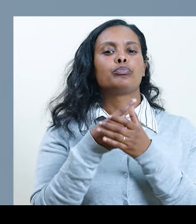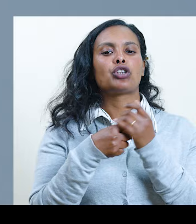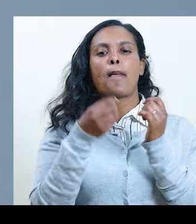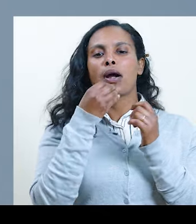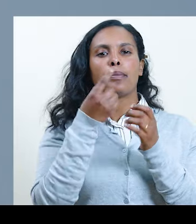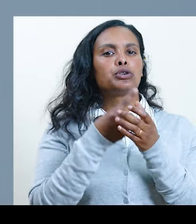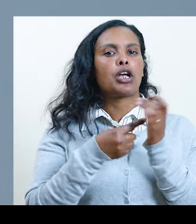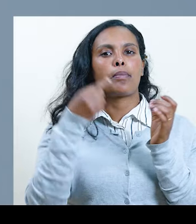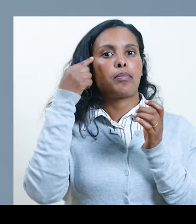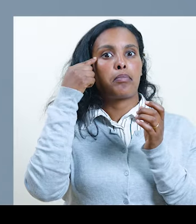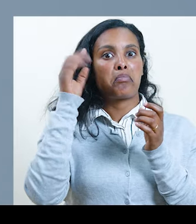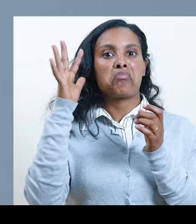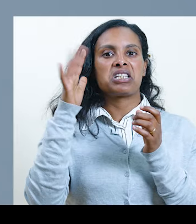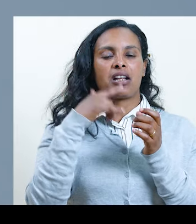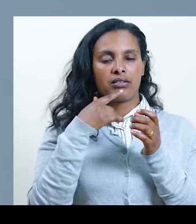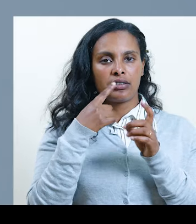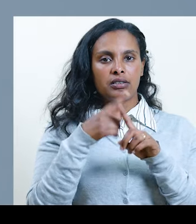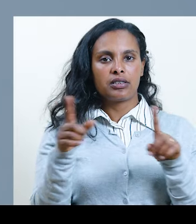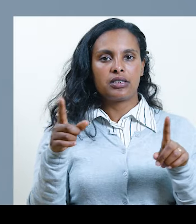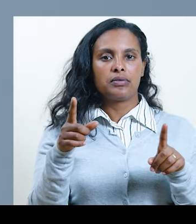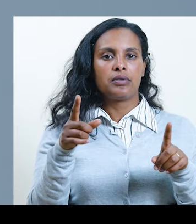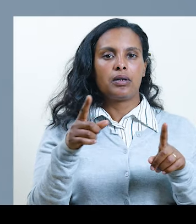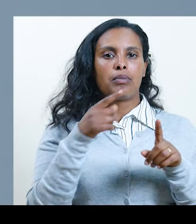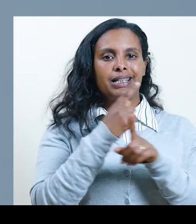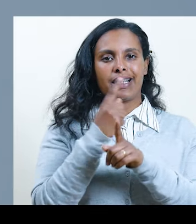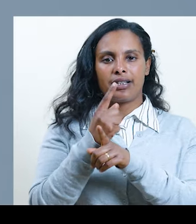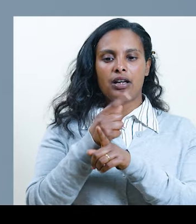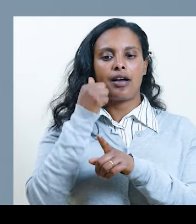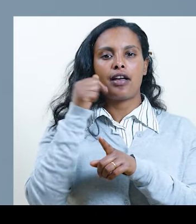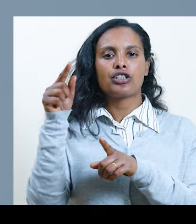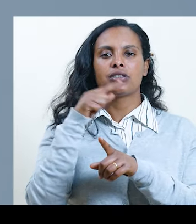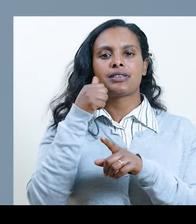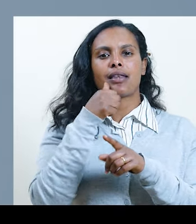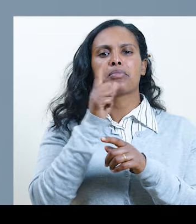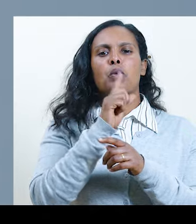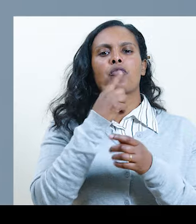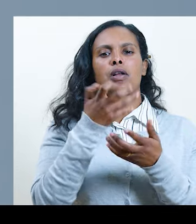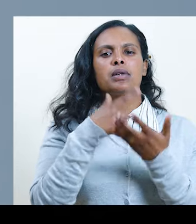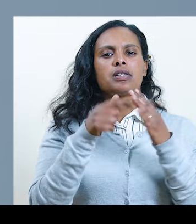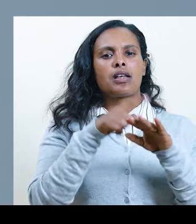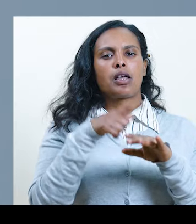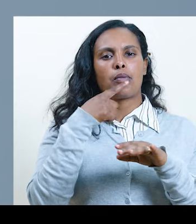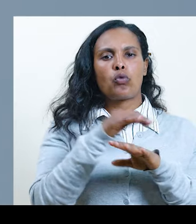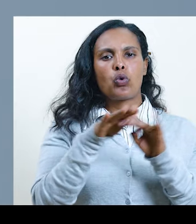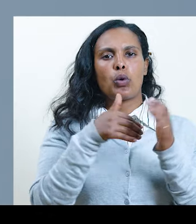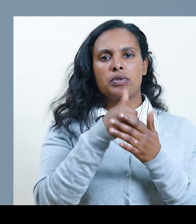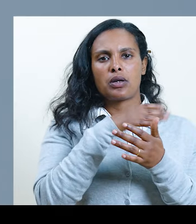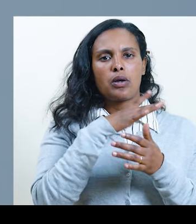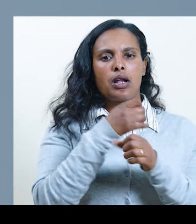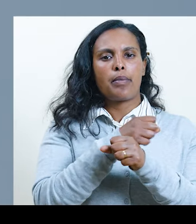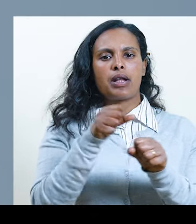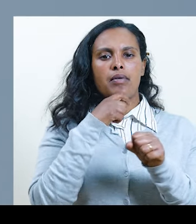ብቻ ምግብ ብቻ ይመስለናል አይደለ ግን በትክክል ያቺ ሴት ምንድነው የምትፈልገው በዛ ሰዓት የሚለው ሁሉም